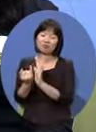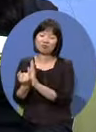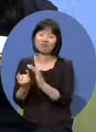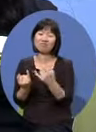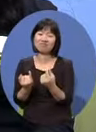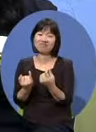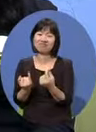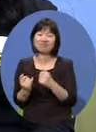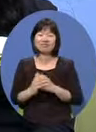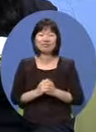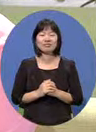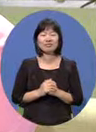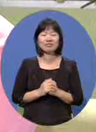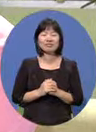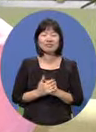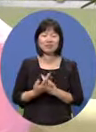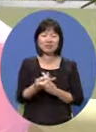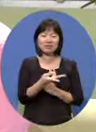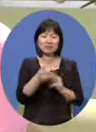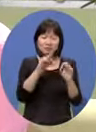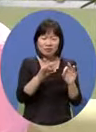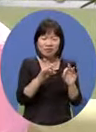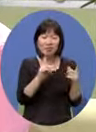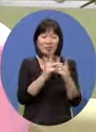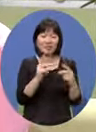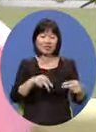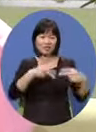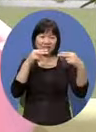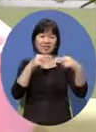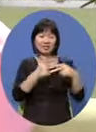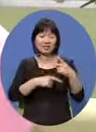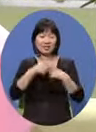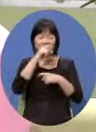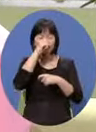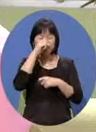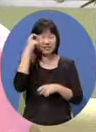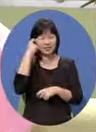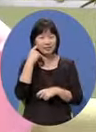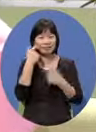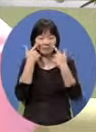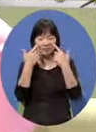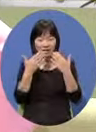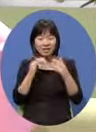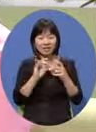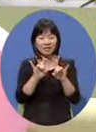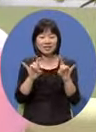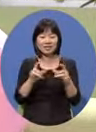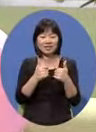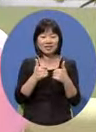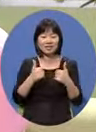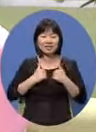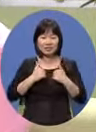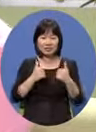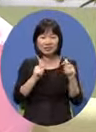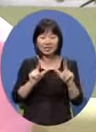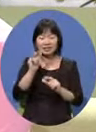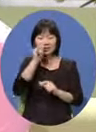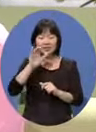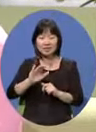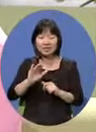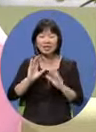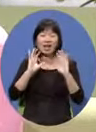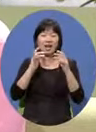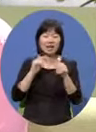하는 것처럼 네. 정말 보기에도 너무 만나보니까 더 좋은 부분인데 사실 각자 열심히 살지만